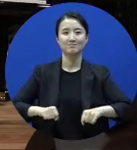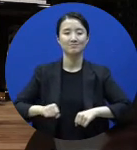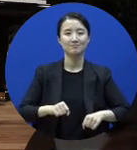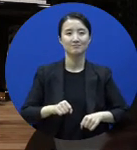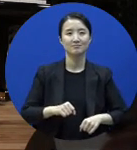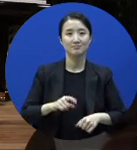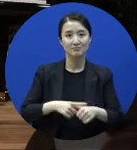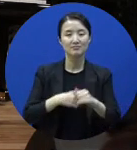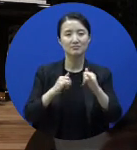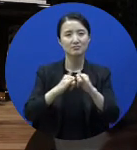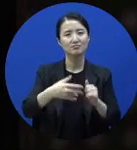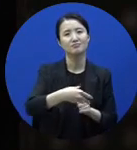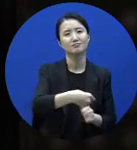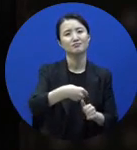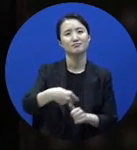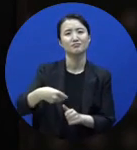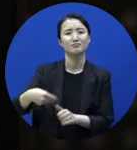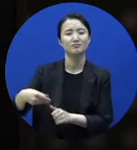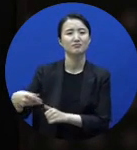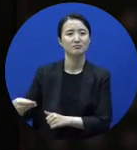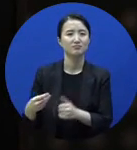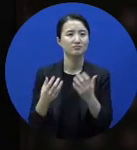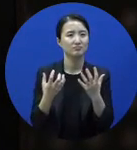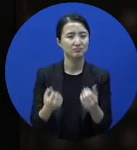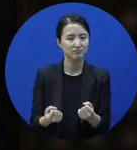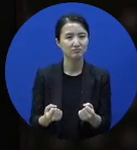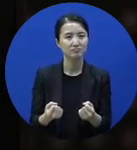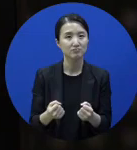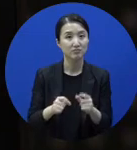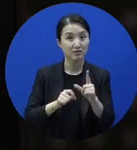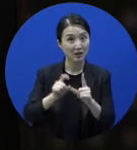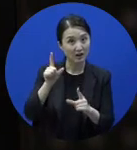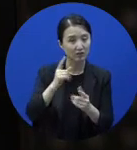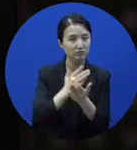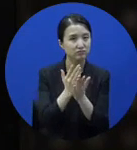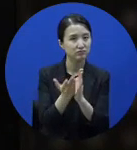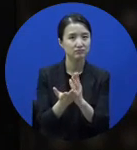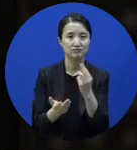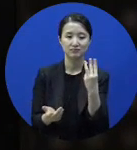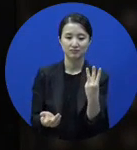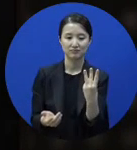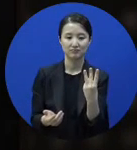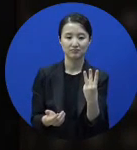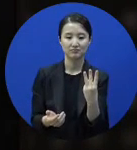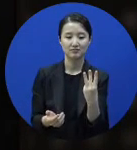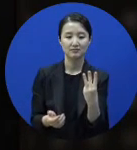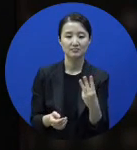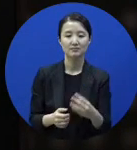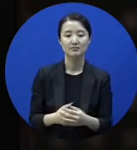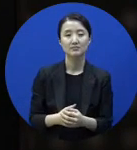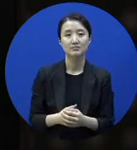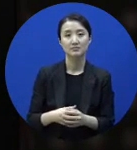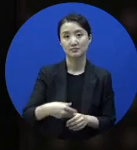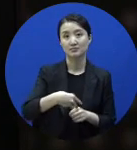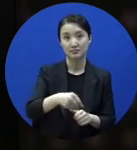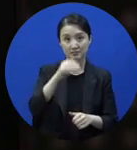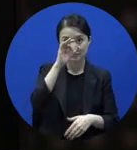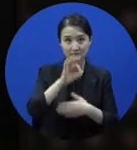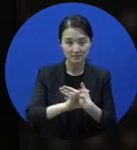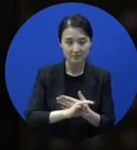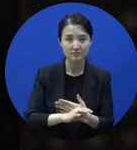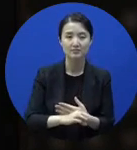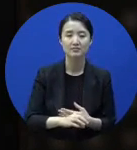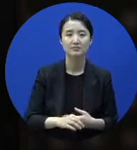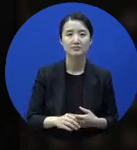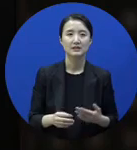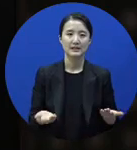가지의 큰 특징은 거의 10년 차 이상입니다. 결국은 직장을 어느 정도 좀 다녀봤고 과장 뭐 정도의 급에